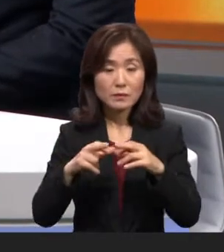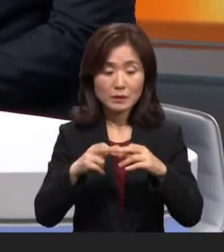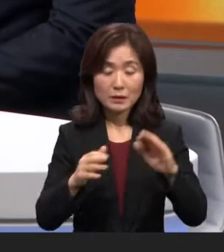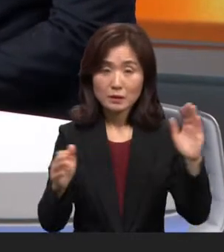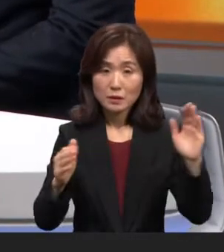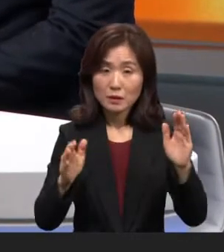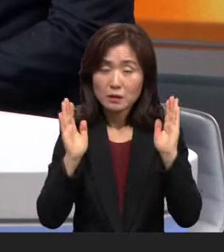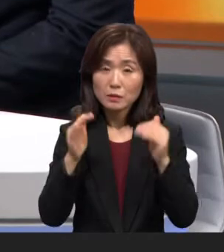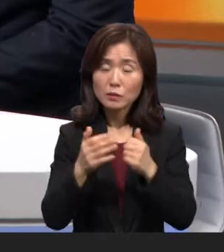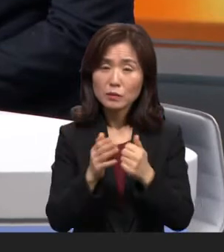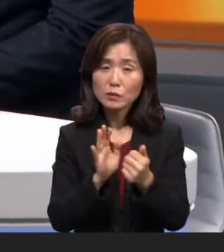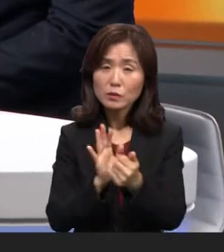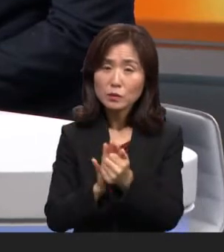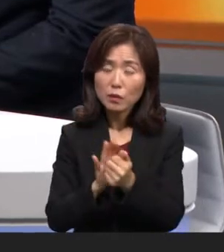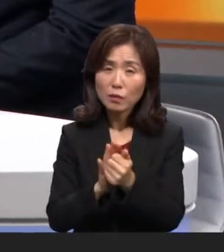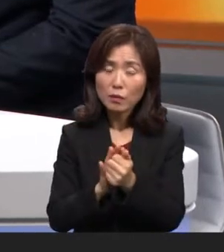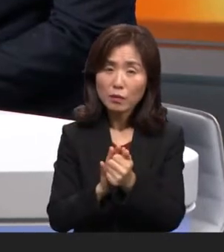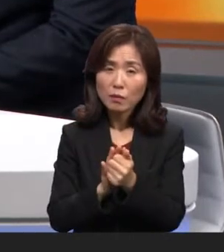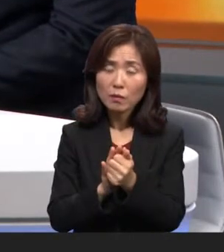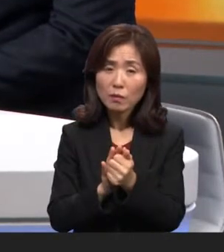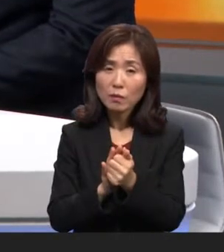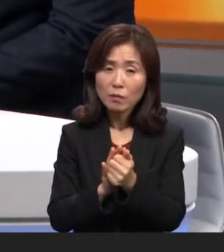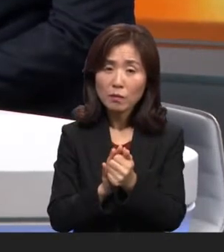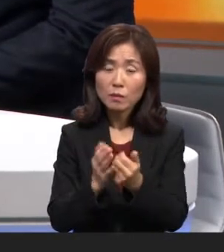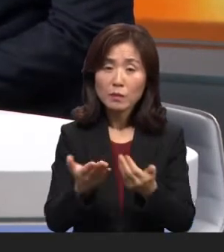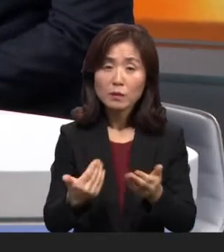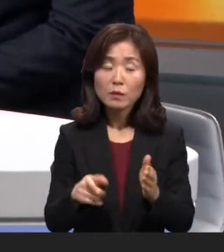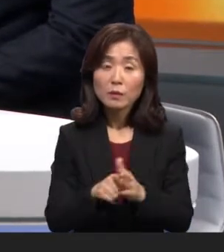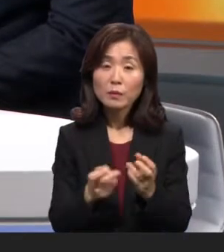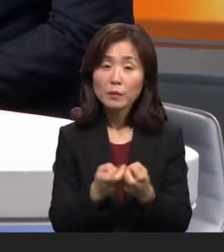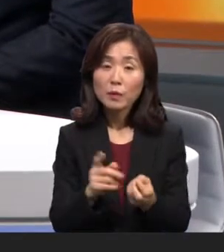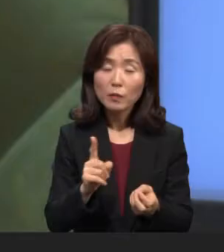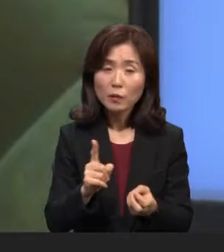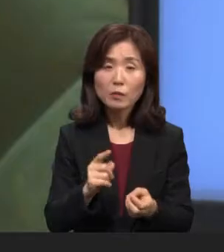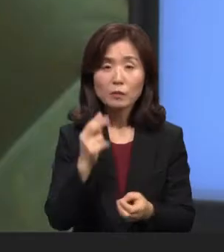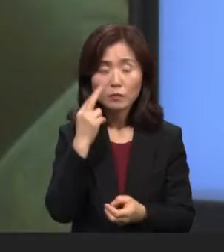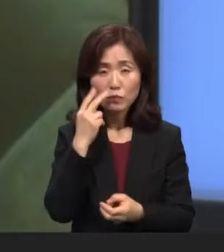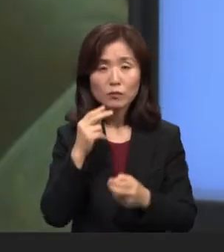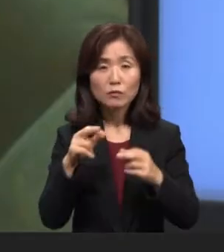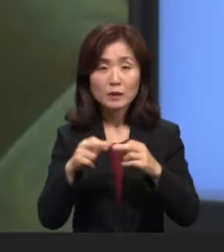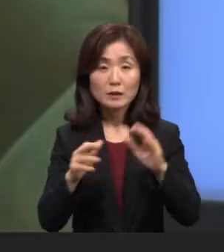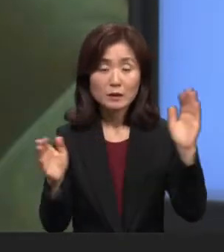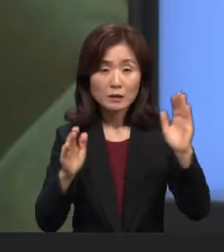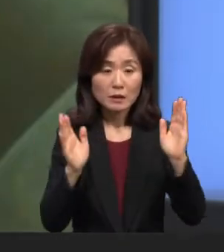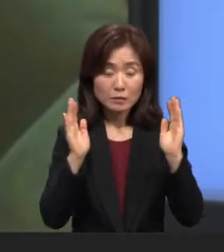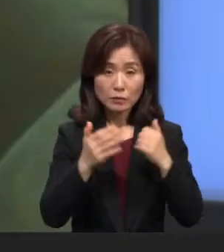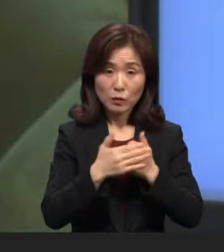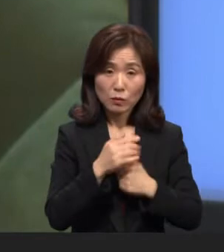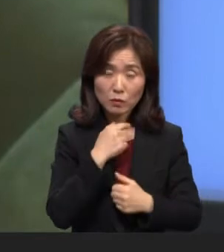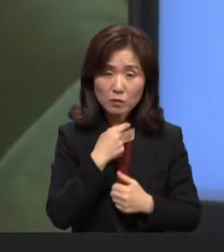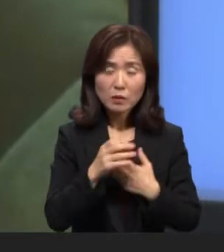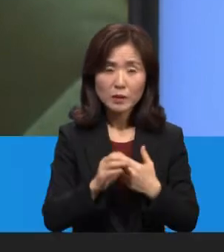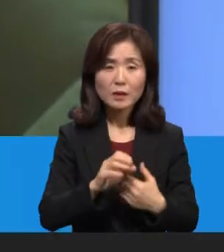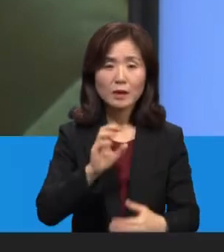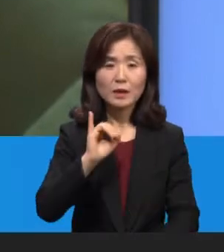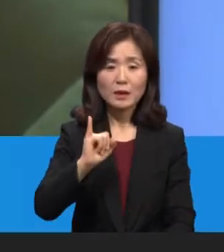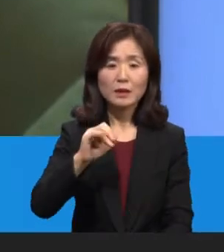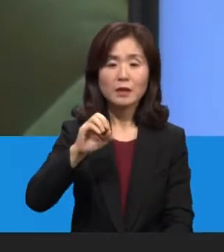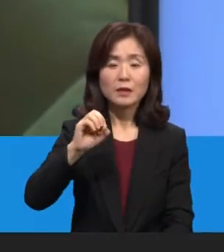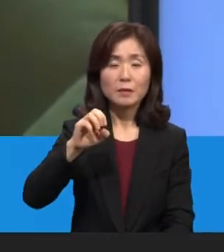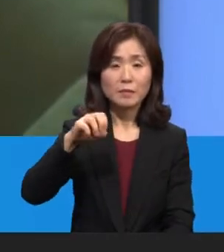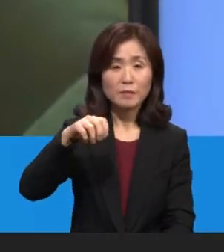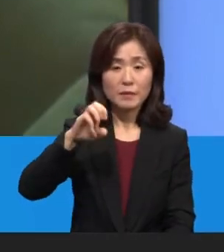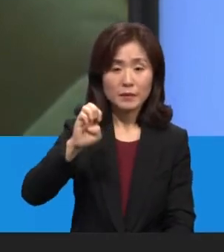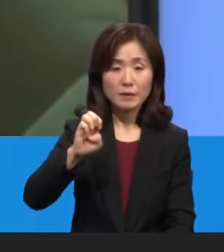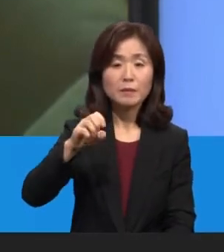학습지원 일반적으로 받기 위해선 어떤게 필요한가요 내 미국 장애 학생들이 학습 지원을 받으려면 iep 이라는 법적